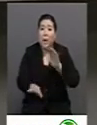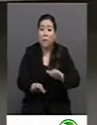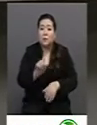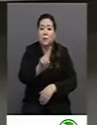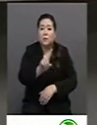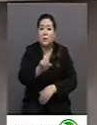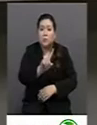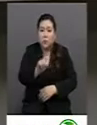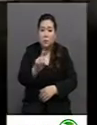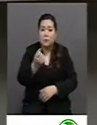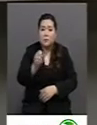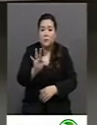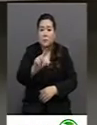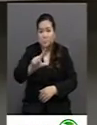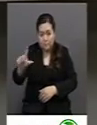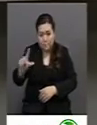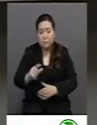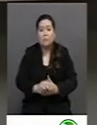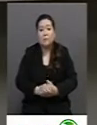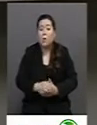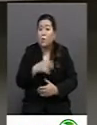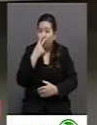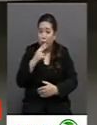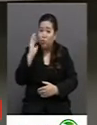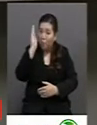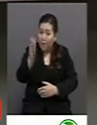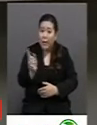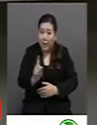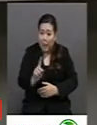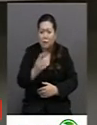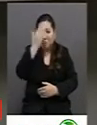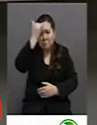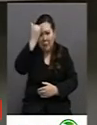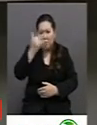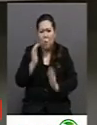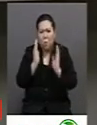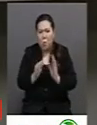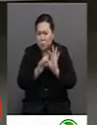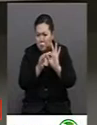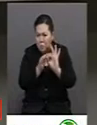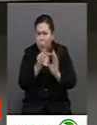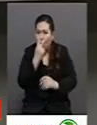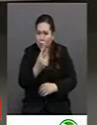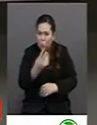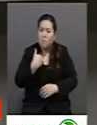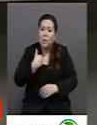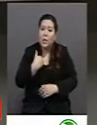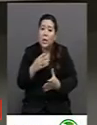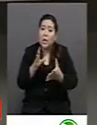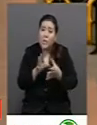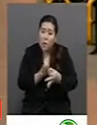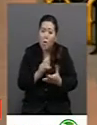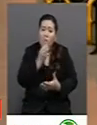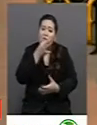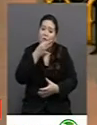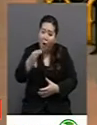ณ119ล้านบาทเดี๋ยวรอดูความคืบหน้าในเรื่องนี้นะคะเพราะว่าอันนี้คุณผู้ชมก็เป็นผลสืบเนื่องมาจากเรื่องของการฟ้